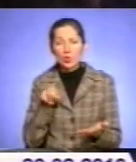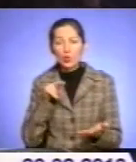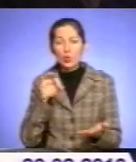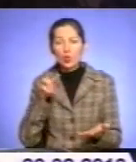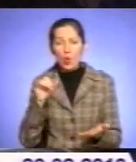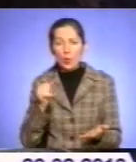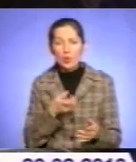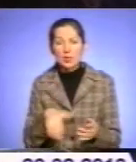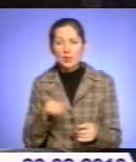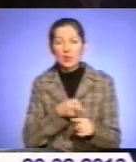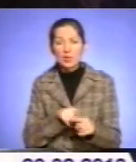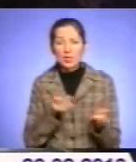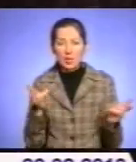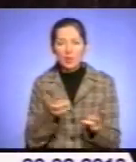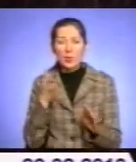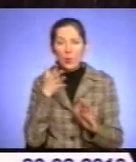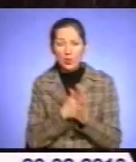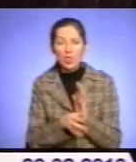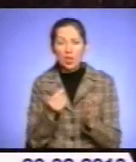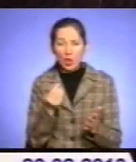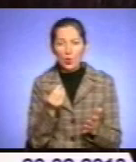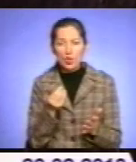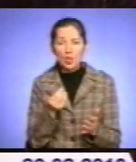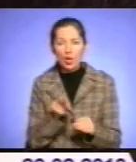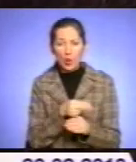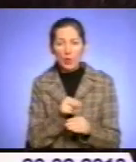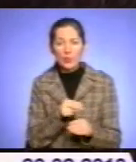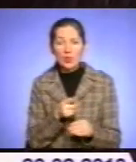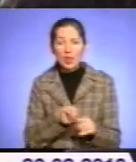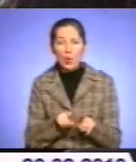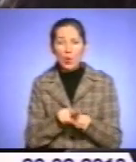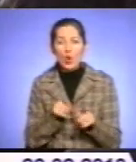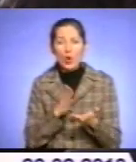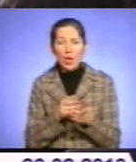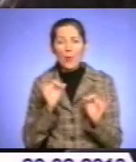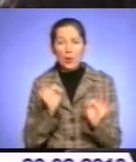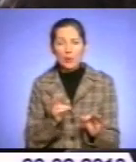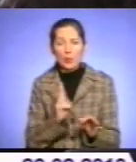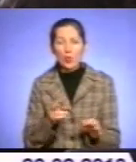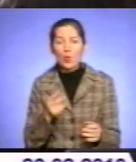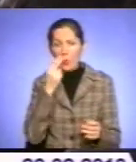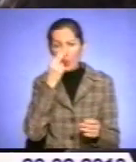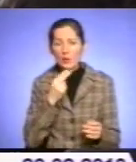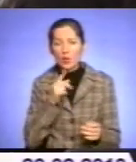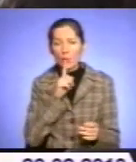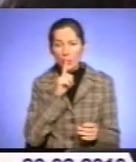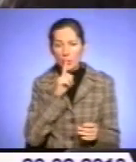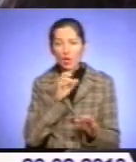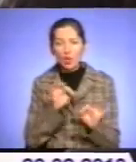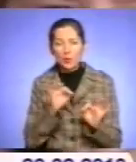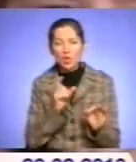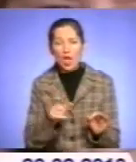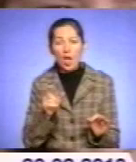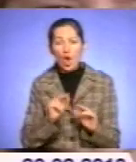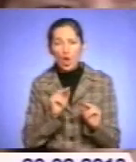викласти чималеньку суму з власної кишені. Такою є правда, про яку звикли мовчати. Розповісти школярам про усі жахи залежного способу